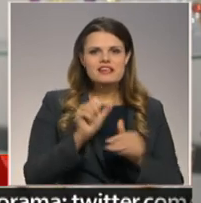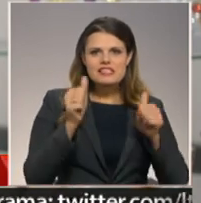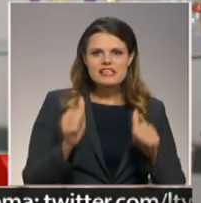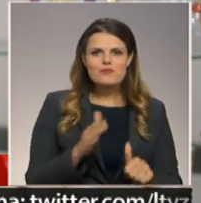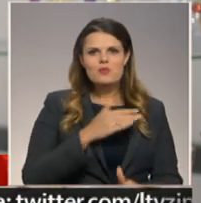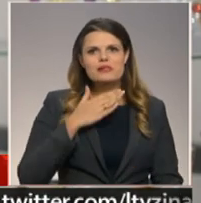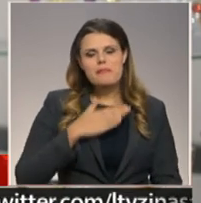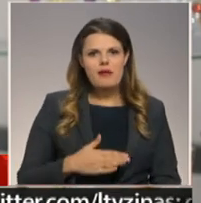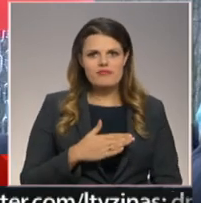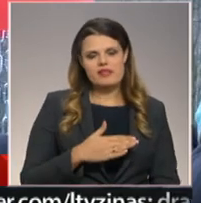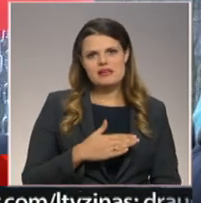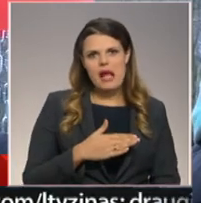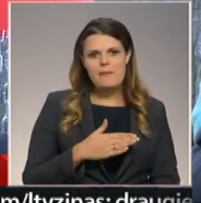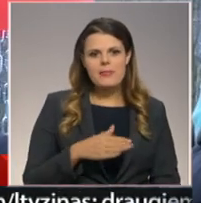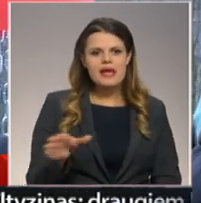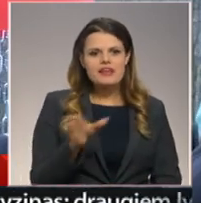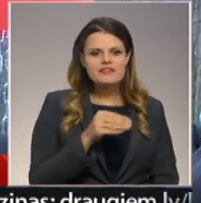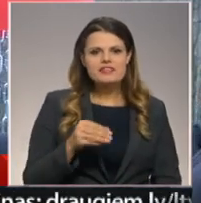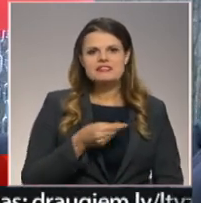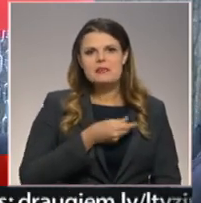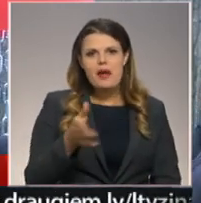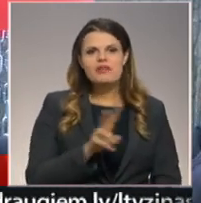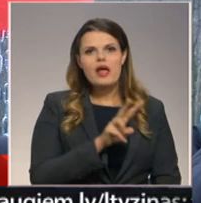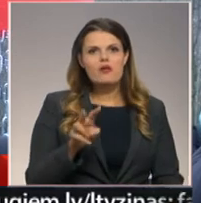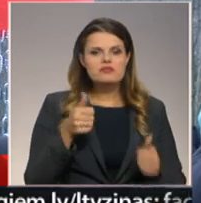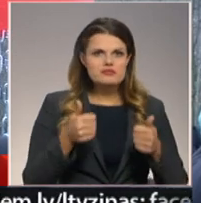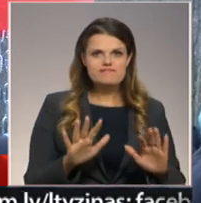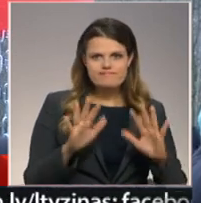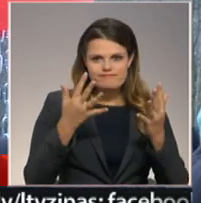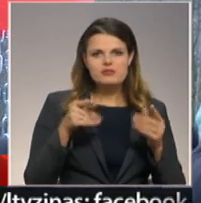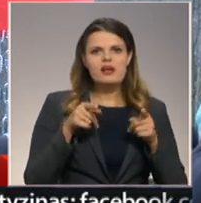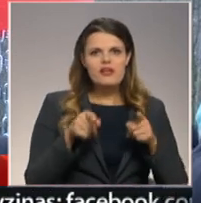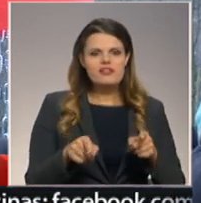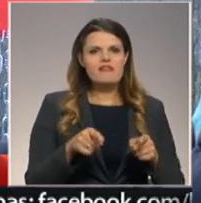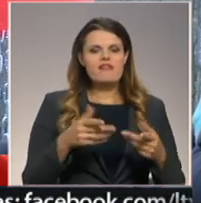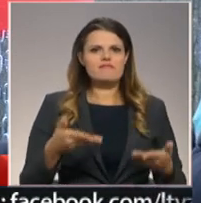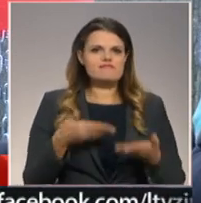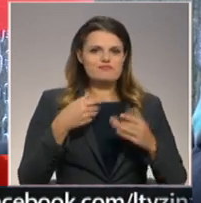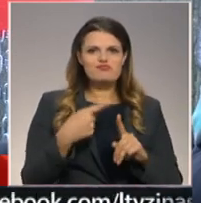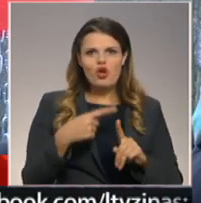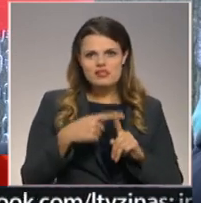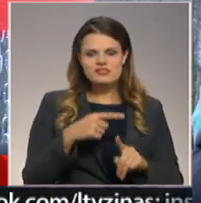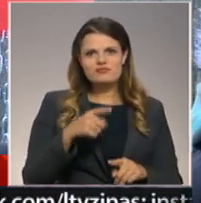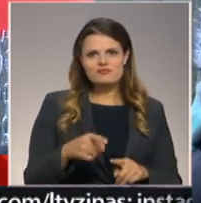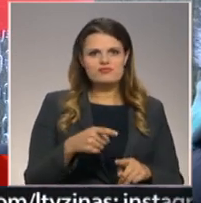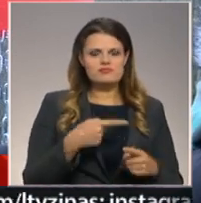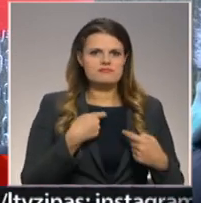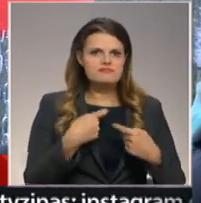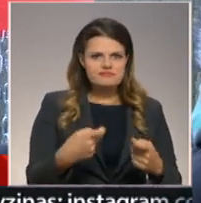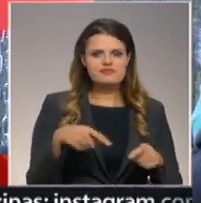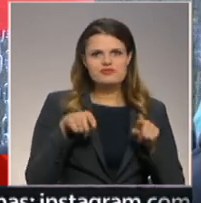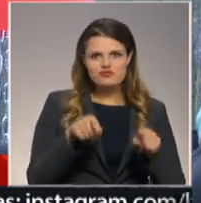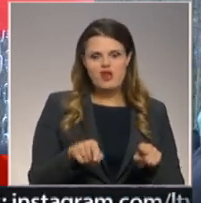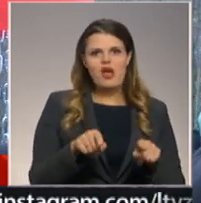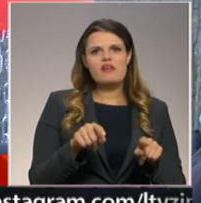ļoti patīkam spēlētājiem. Visi metieni, kas tev izdodas, tie tev paceļ garīgo un tu esi ieraucis šajā